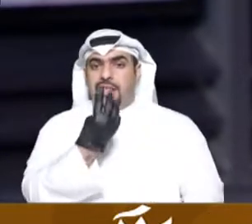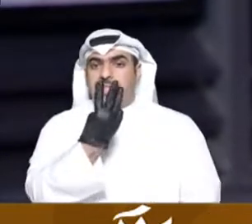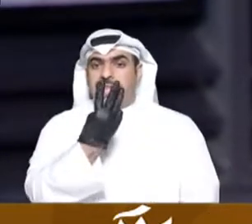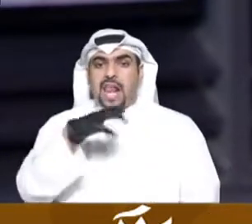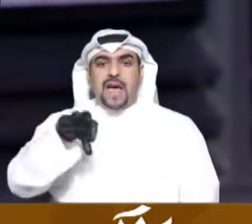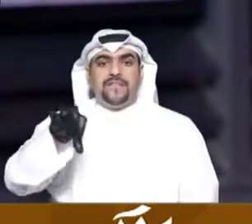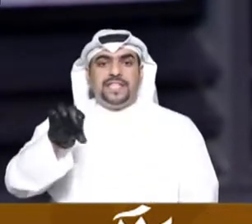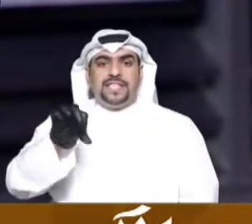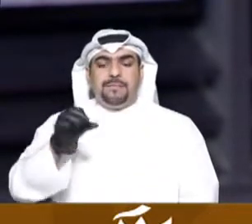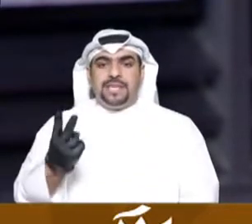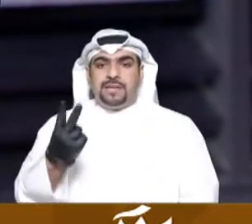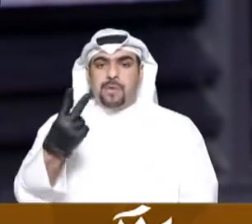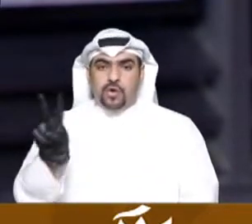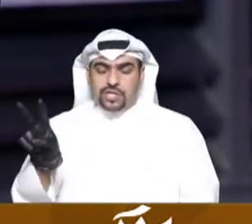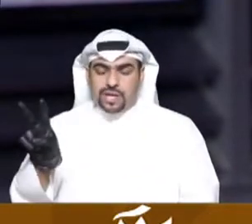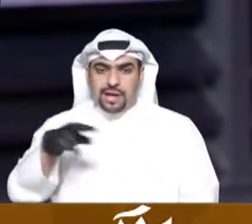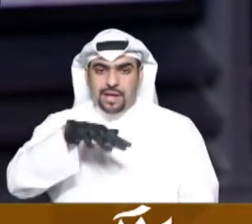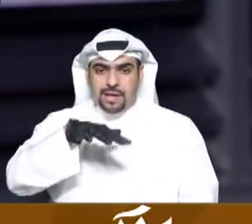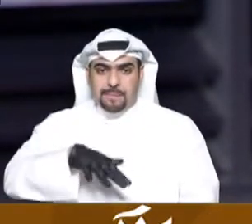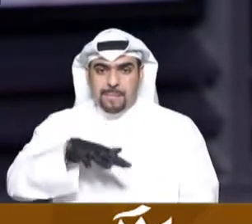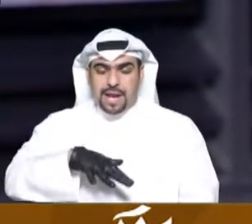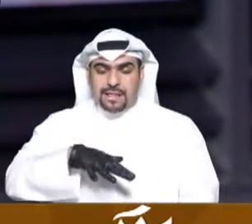3927، وعندنا من الجنسيه الهنديه